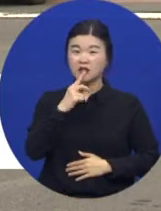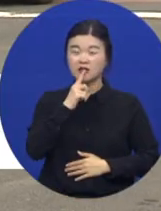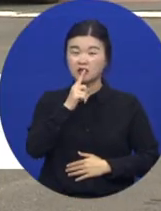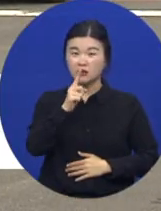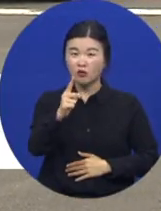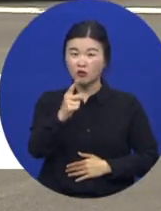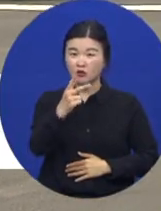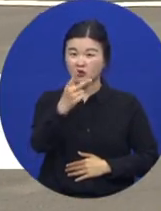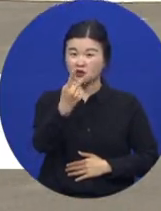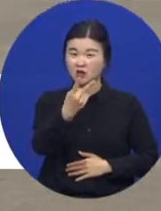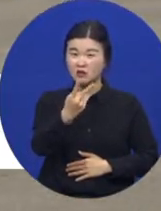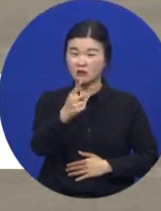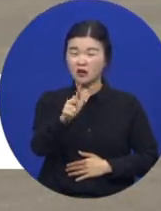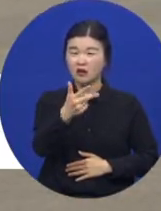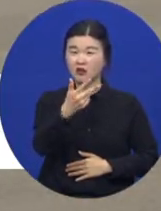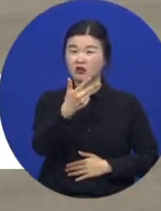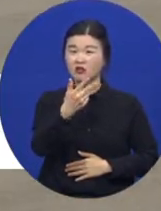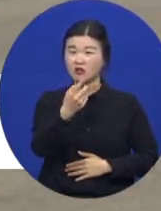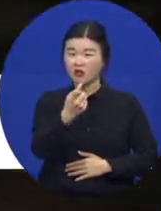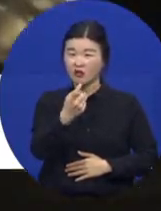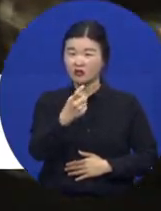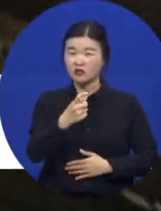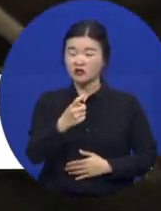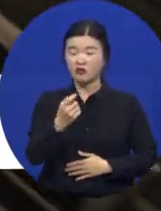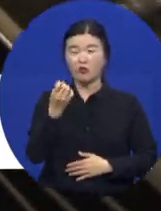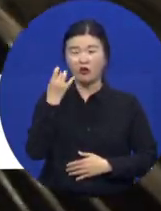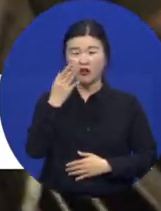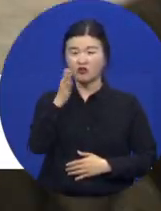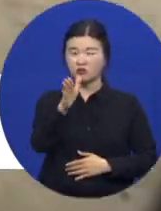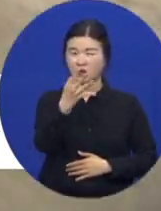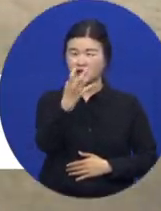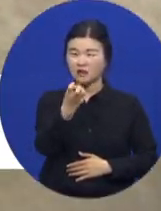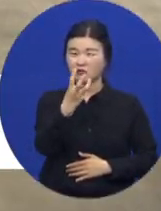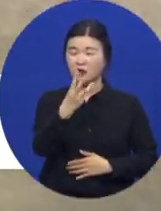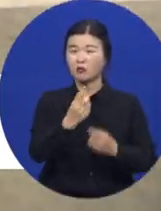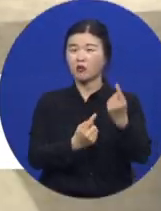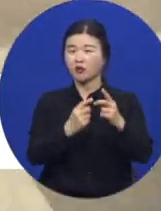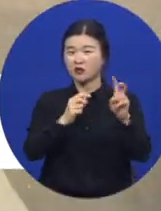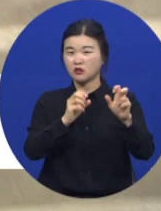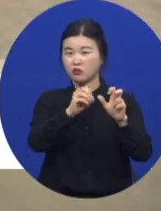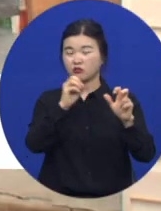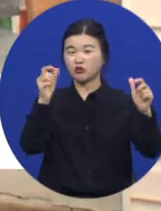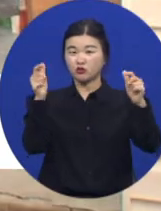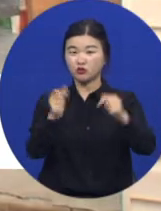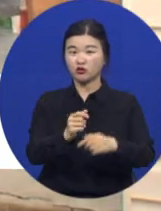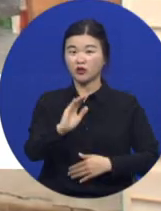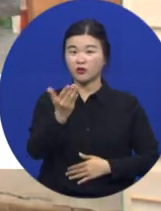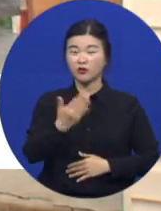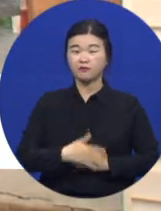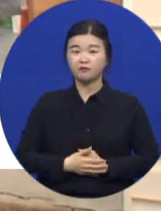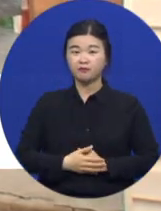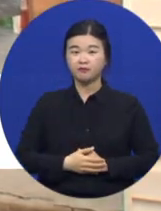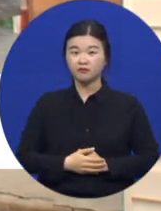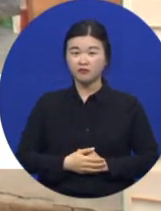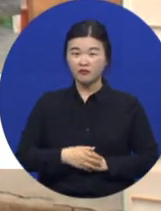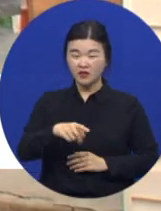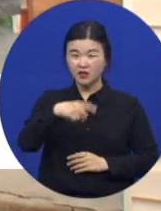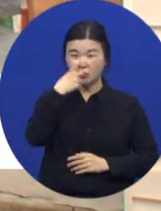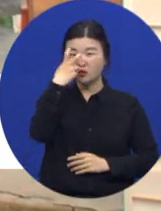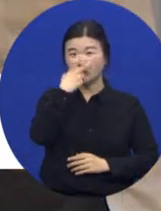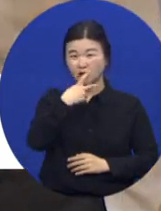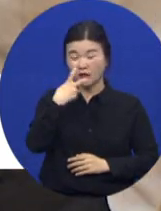신고도 710건으로 실시 전 945건보다 25% 줄었습니다.